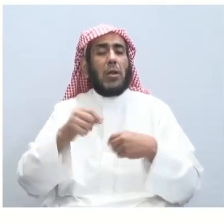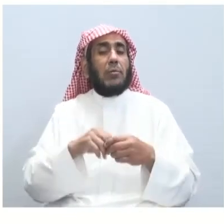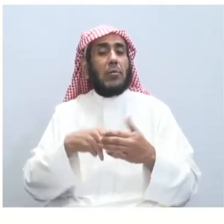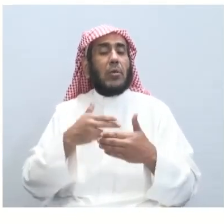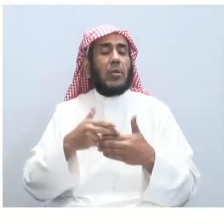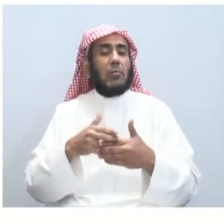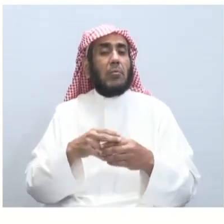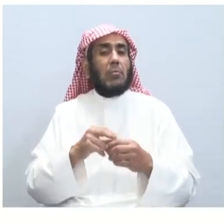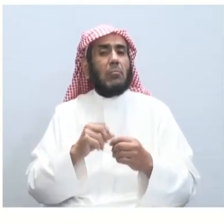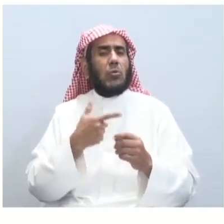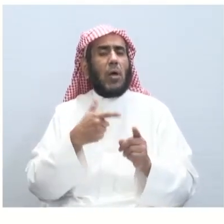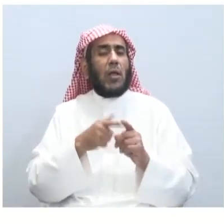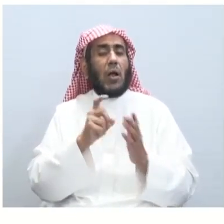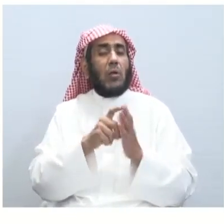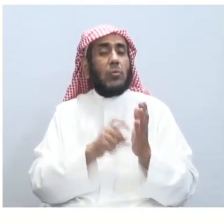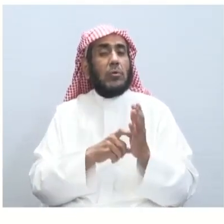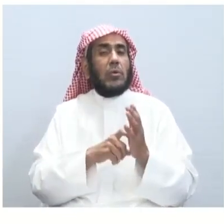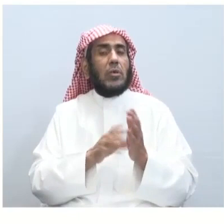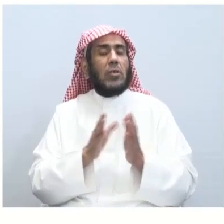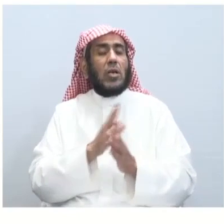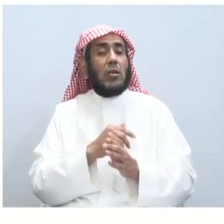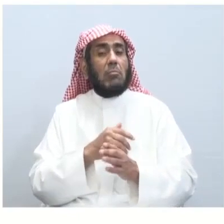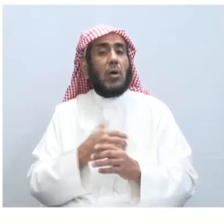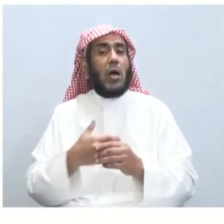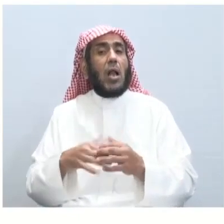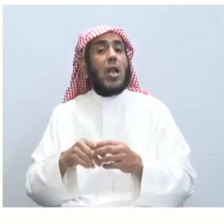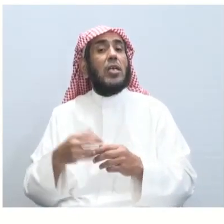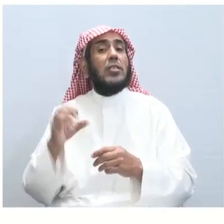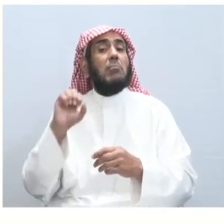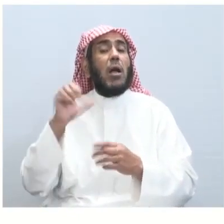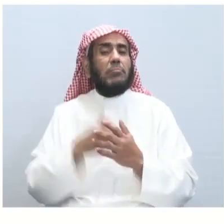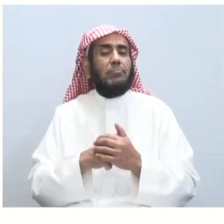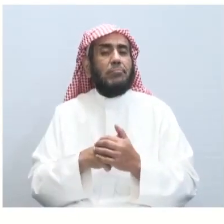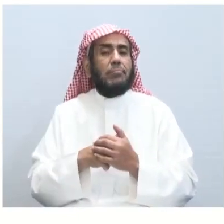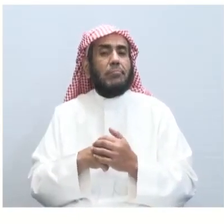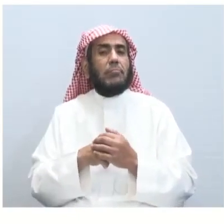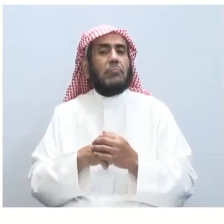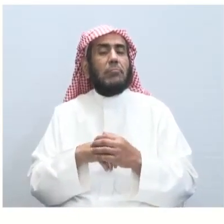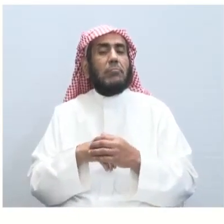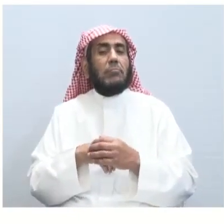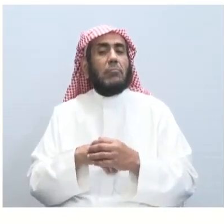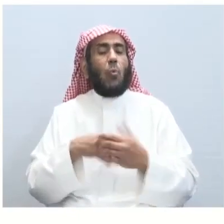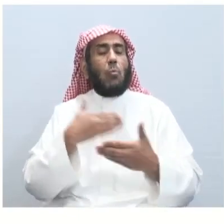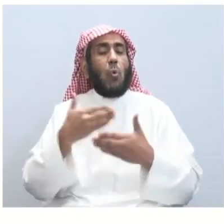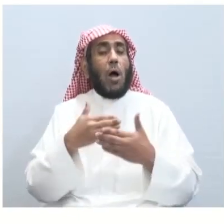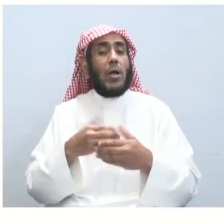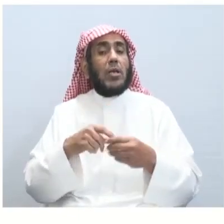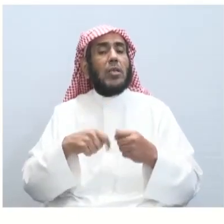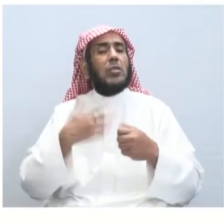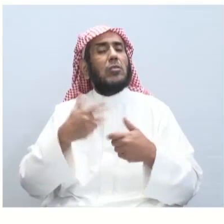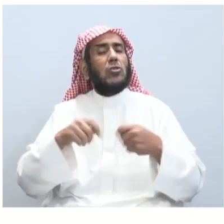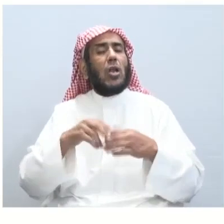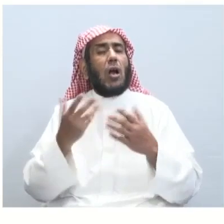مما يتسم به هذا القانون جانب الائتمان جانب الائتمان والمعاملات التجاريه